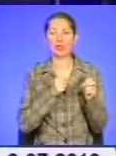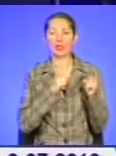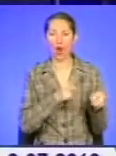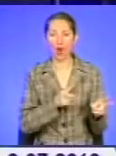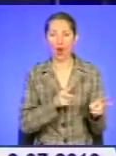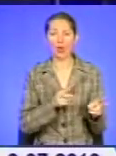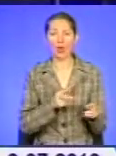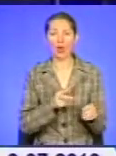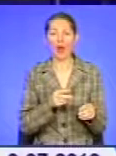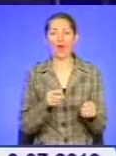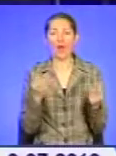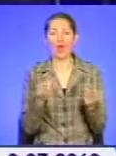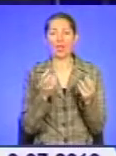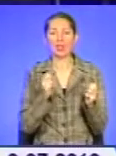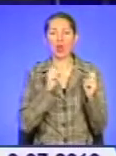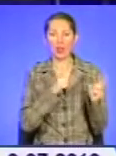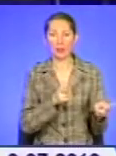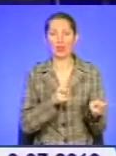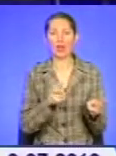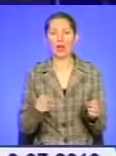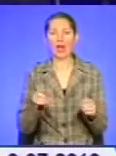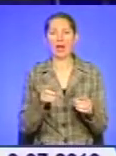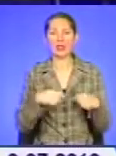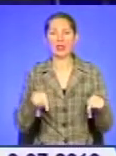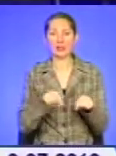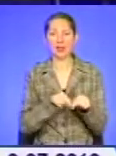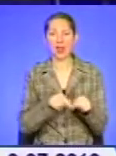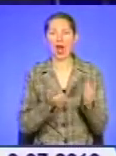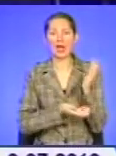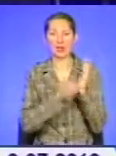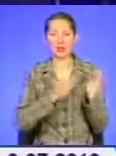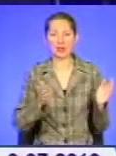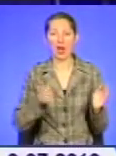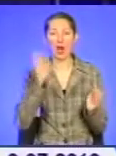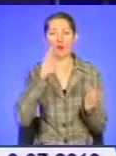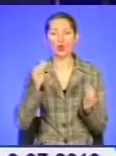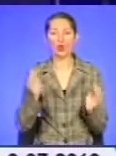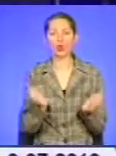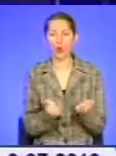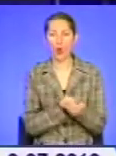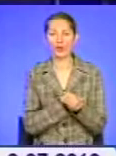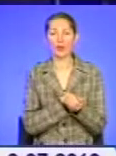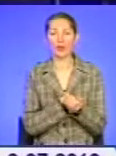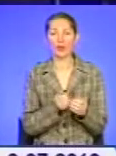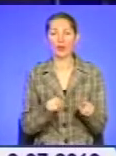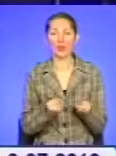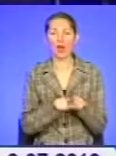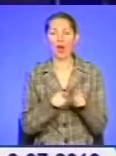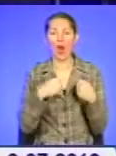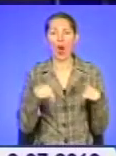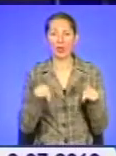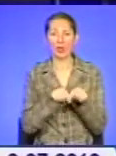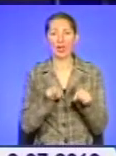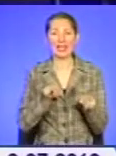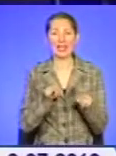природних екосистемах, лісах, торфосховищах, сільській місцевості та потенційно небезпечних об'єктах, таких як Чорнобильська